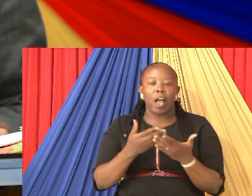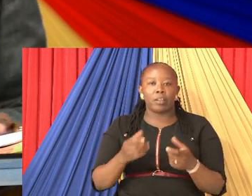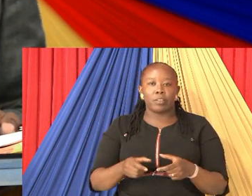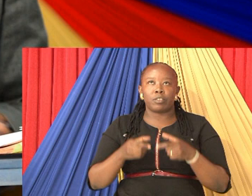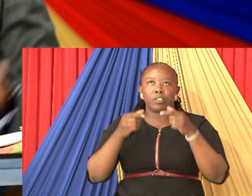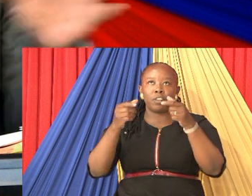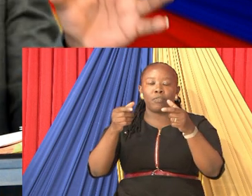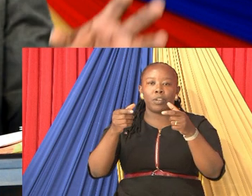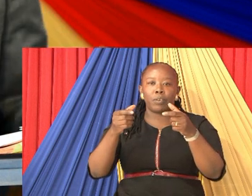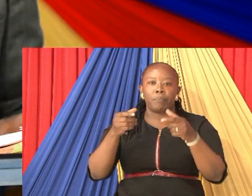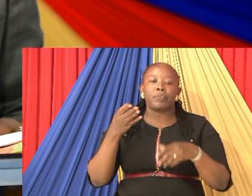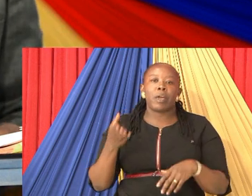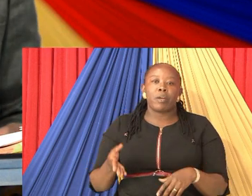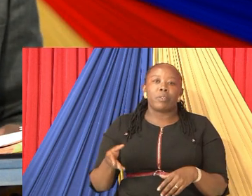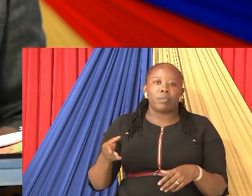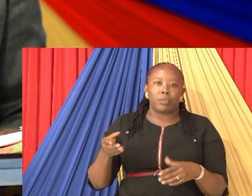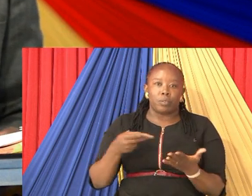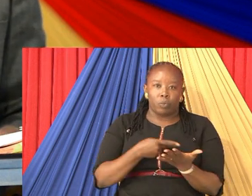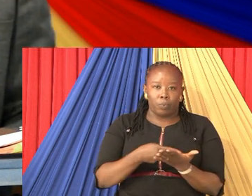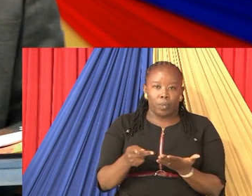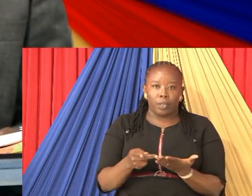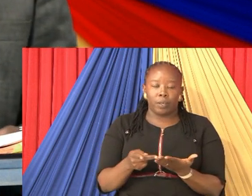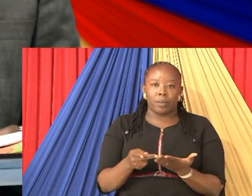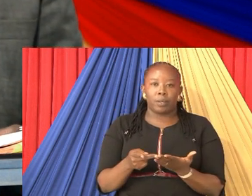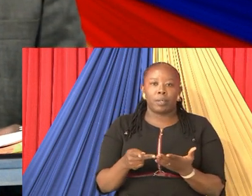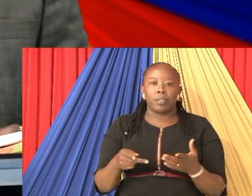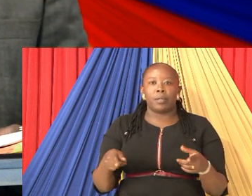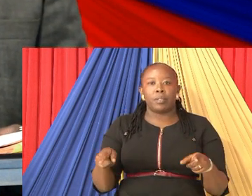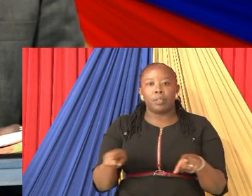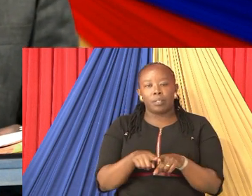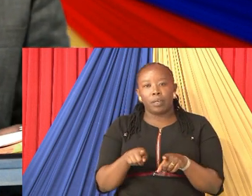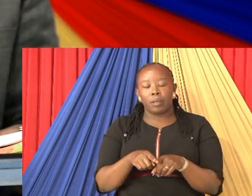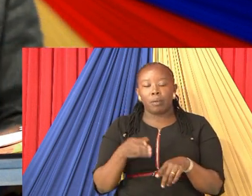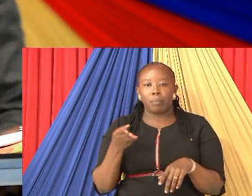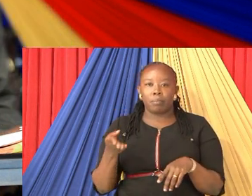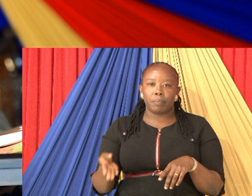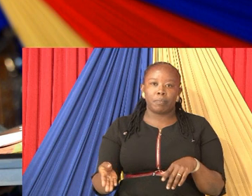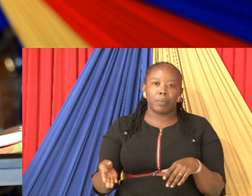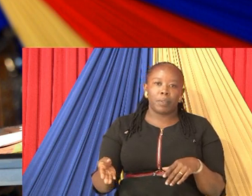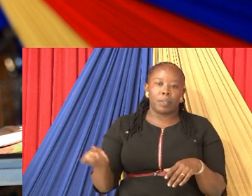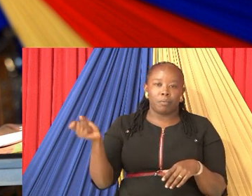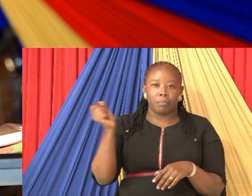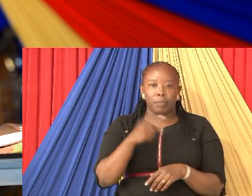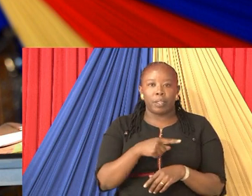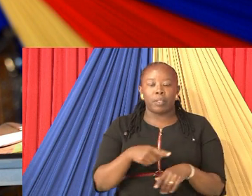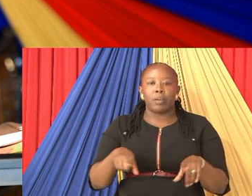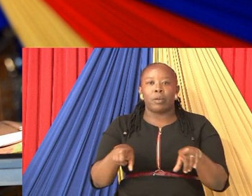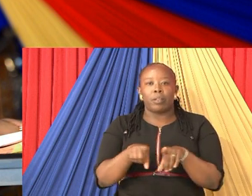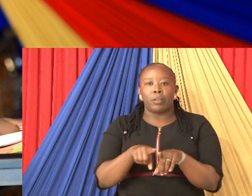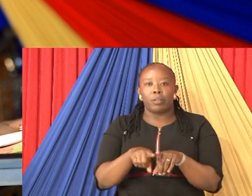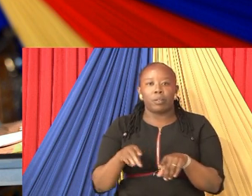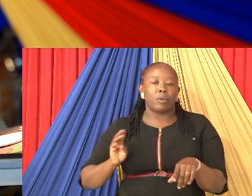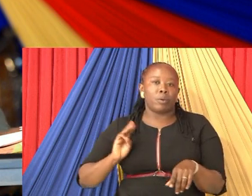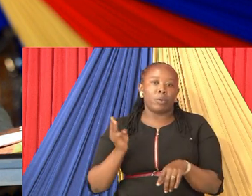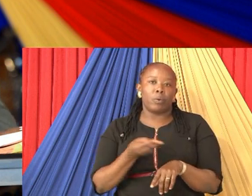atakuitika. Wiki hii, na mwezi huu, na maisha yetu tunapoendelea kutolea Mungu, na kumpa shukrani, Mungu